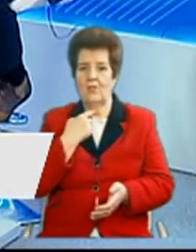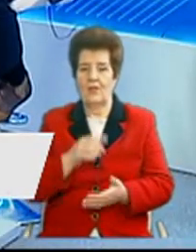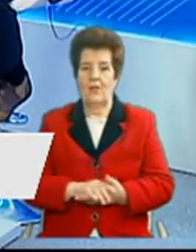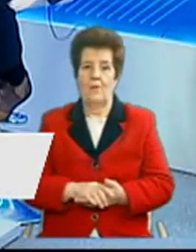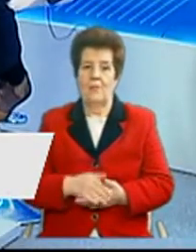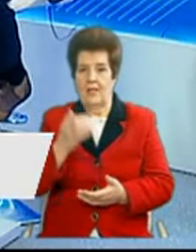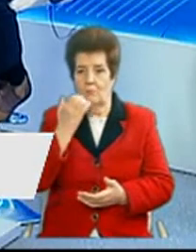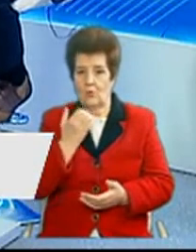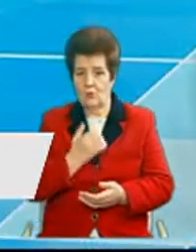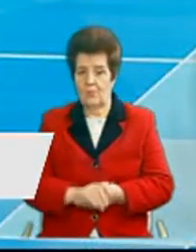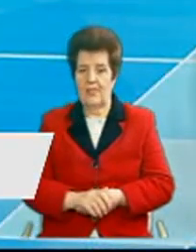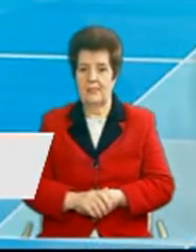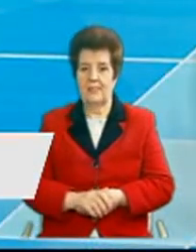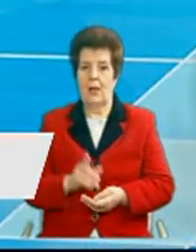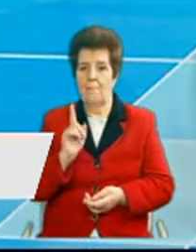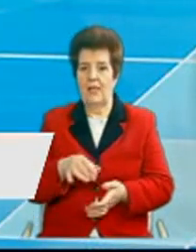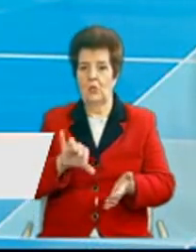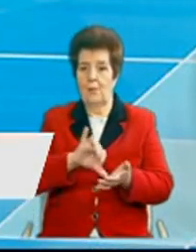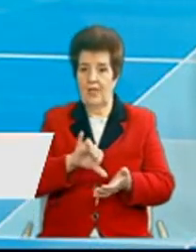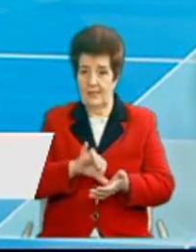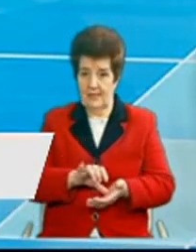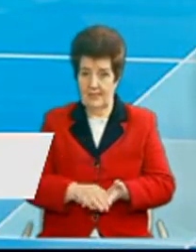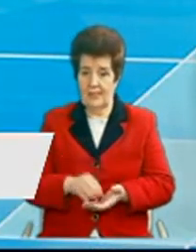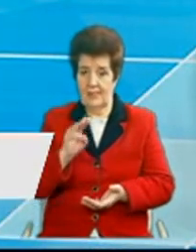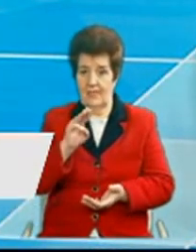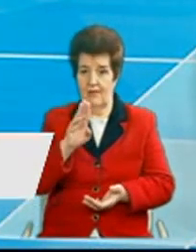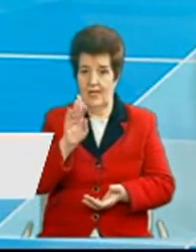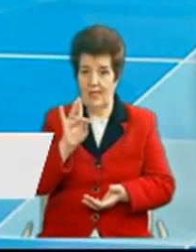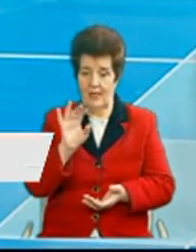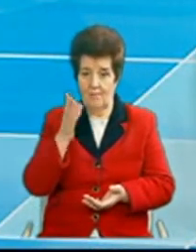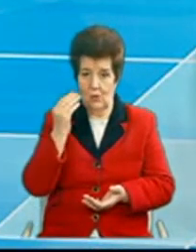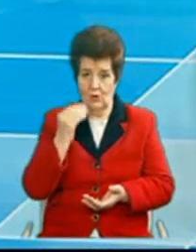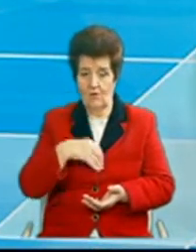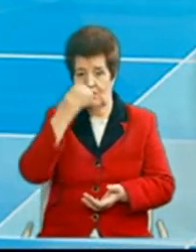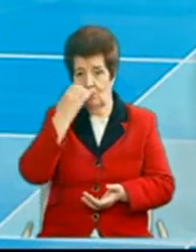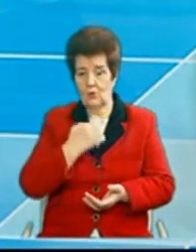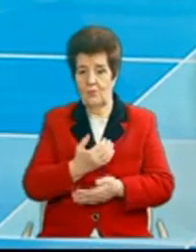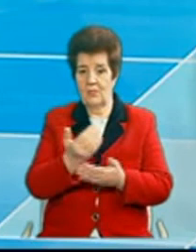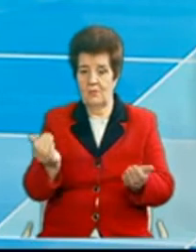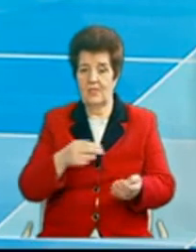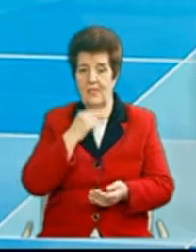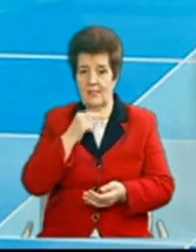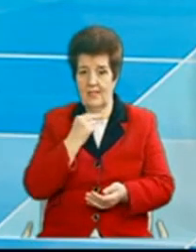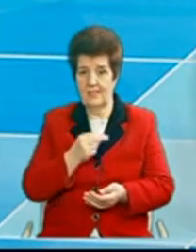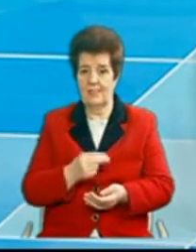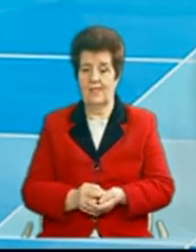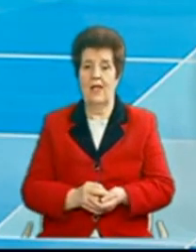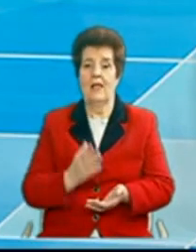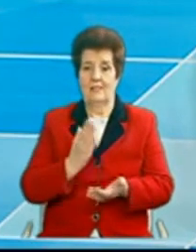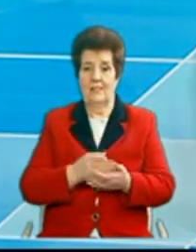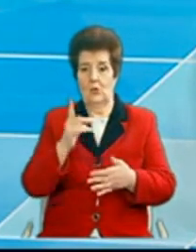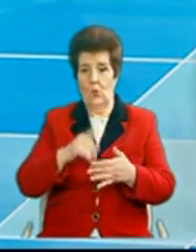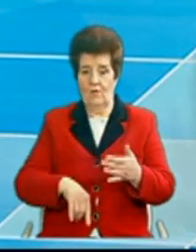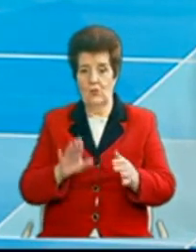mult, domnul Tudor Deliu, pentru prezența în studioul TVR Moldova. Vă mulțumesc și dumneavoastră, doamnelor și domnilor, pentru atenția cu care sunt convins să vedeți și